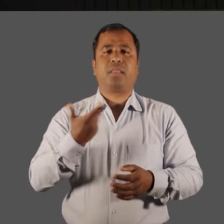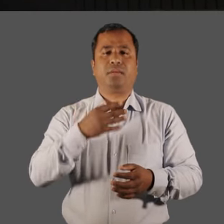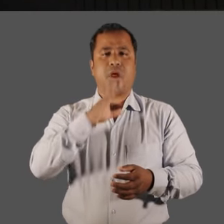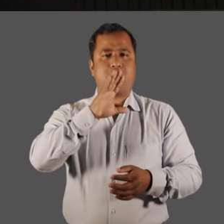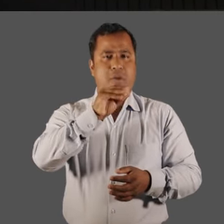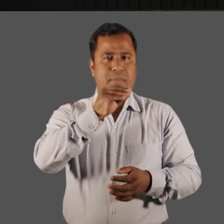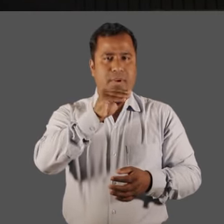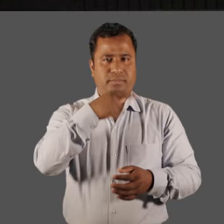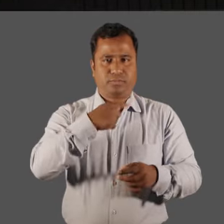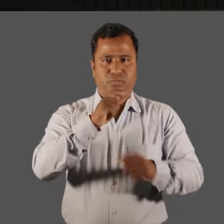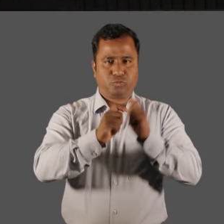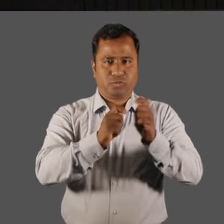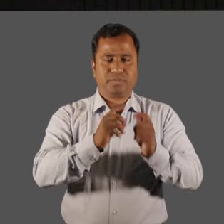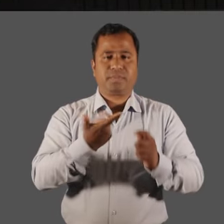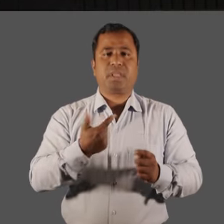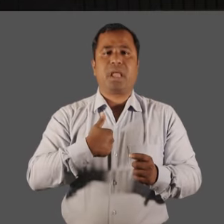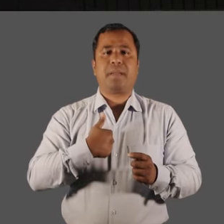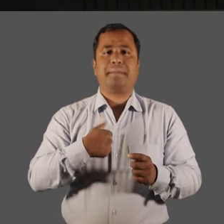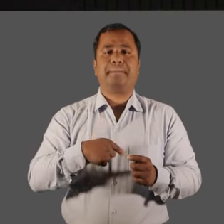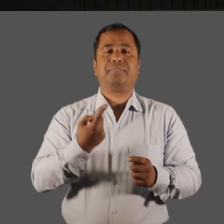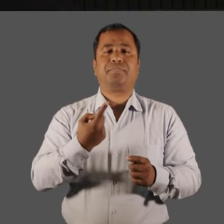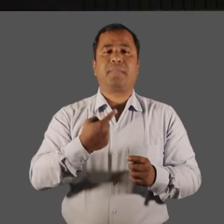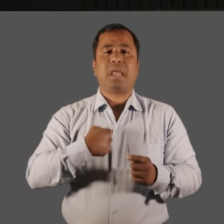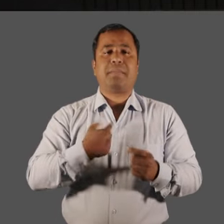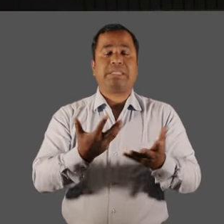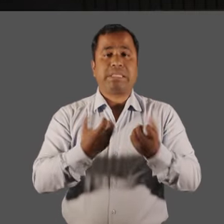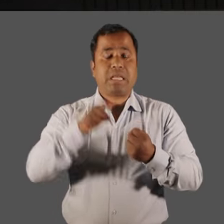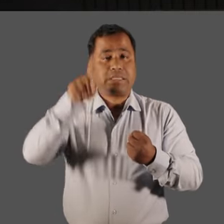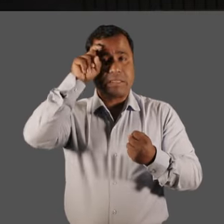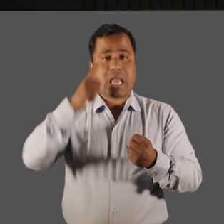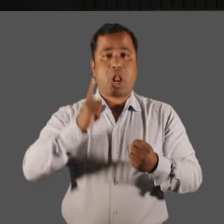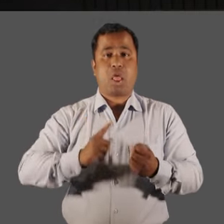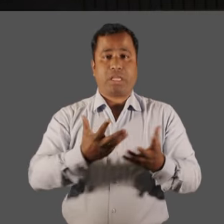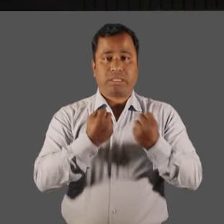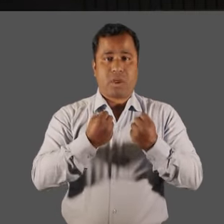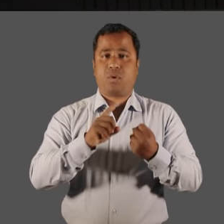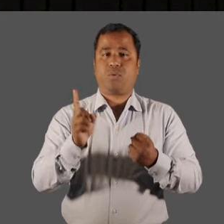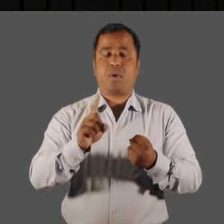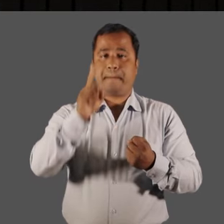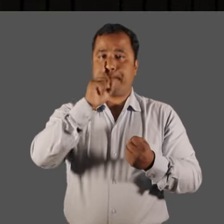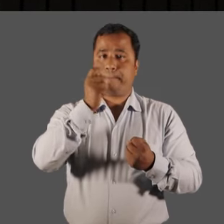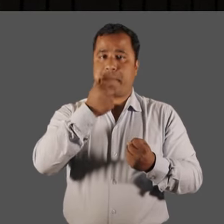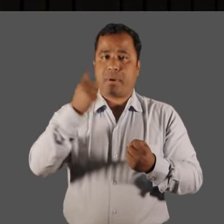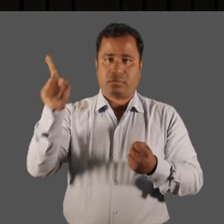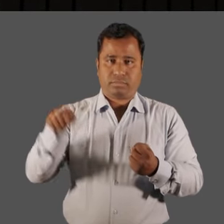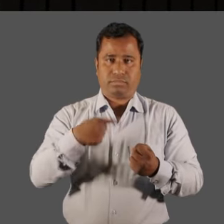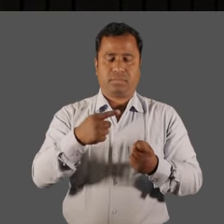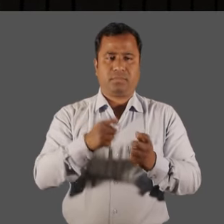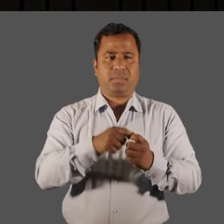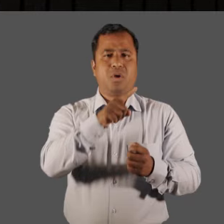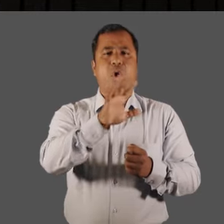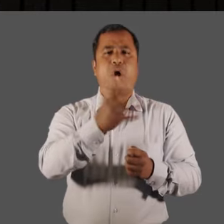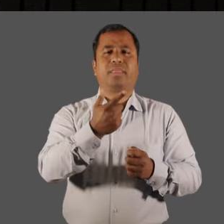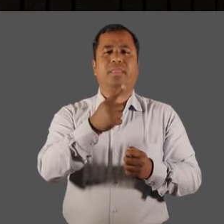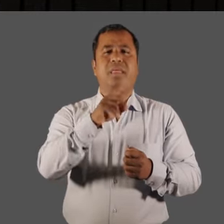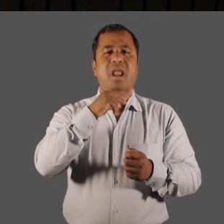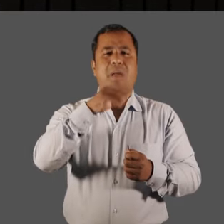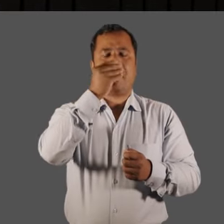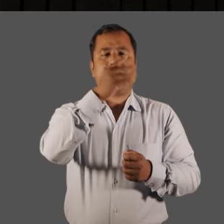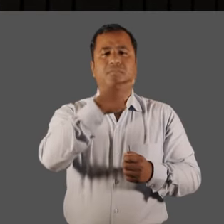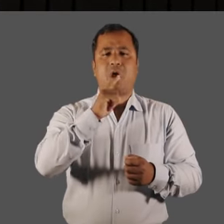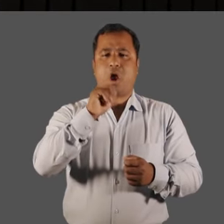হয়তো বলছি কথাটা, ওই যে বললে না, তারা ভাবছে হয়তোবা এটা আমার চাওয়া বা আমার কথা। তো তখন আমাকে ধমক দিত যে, "এই তুমি কেন